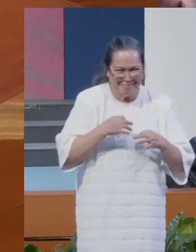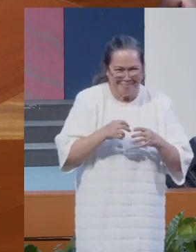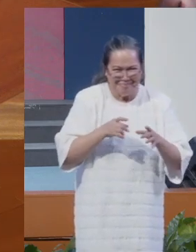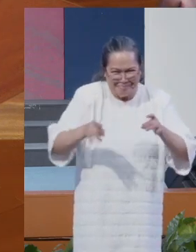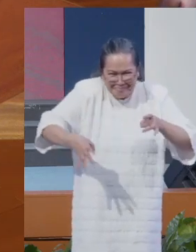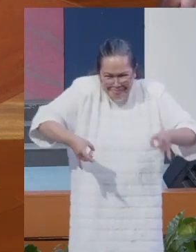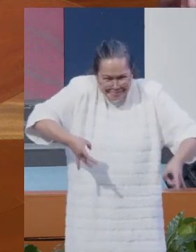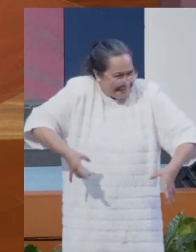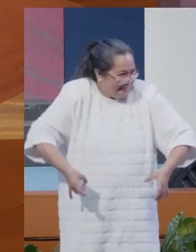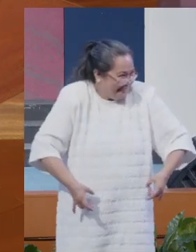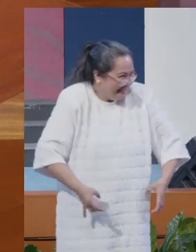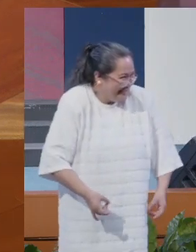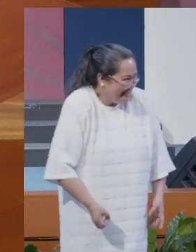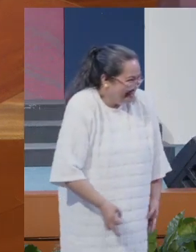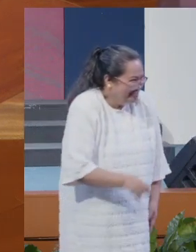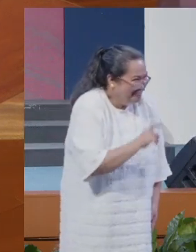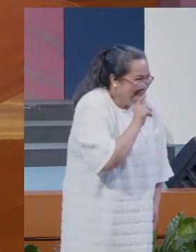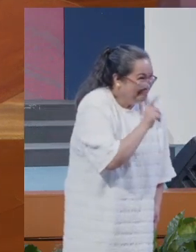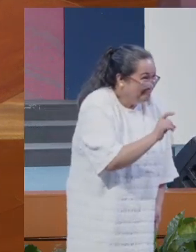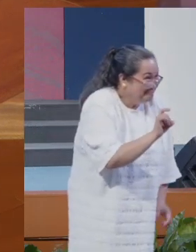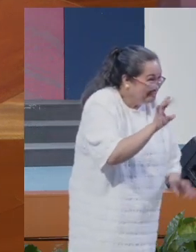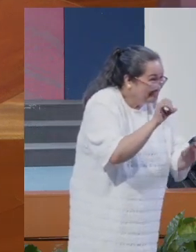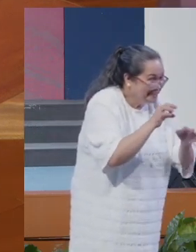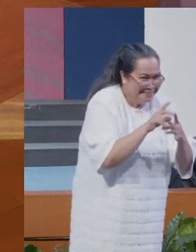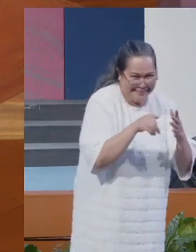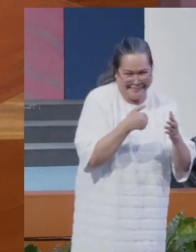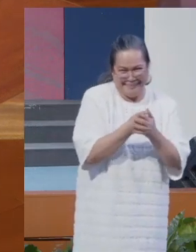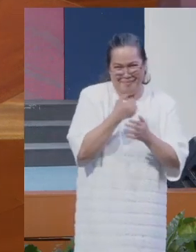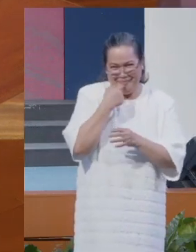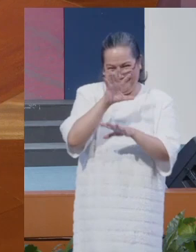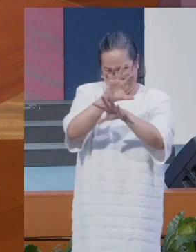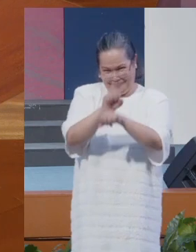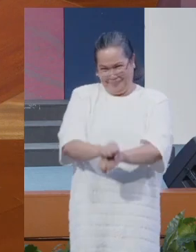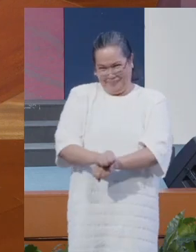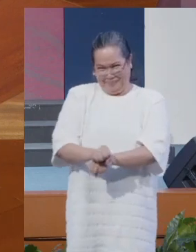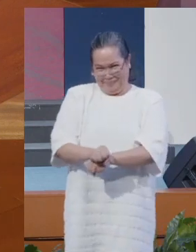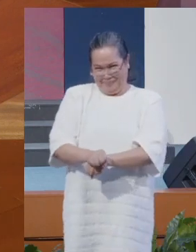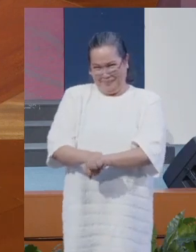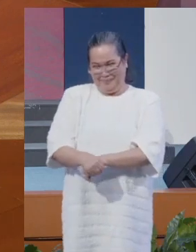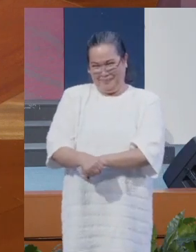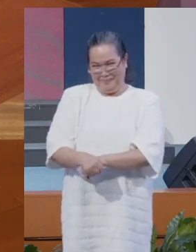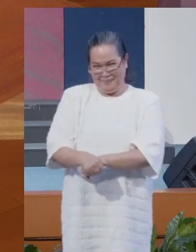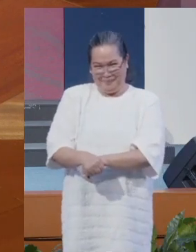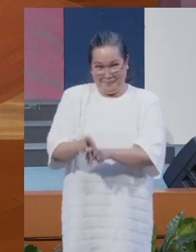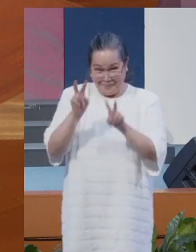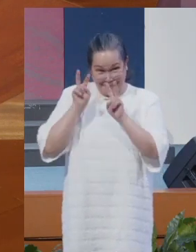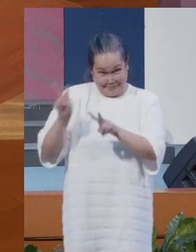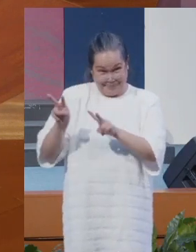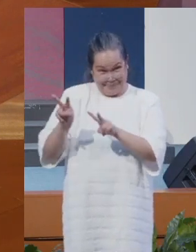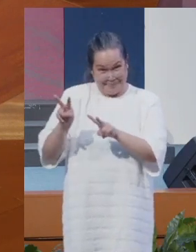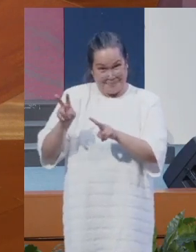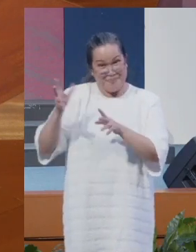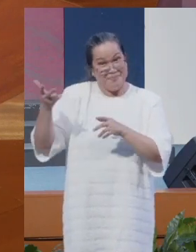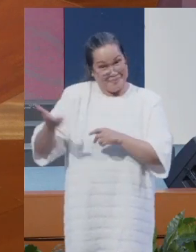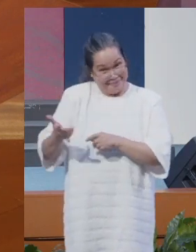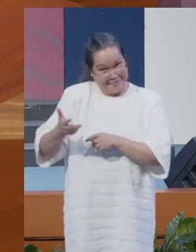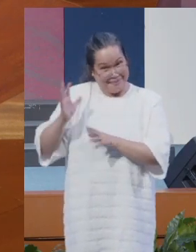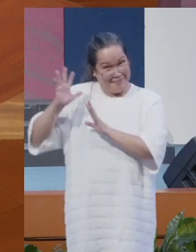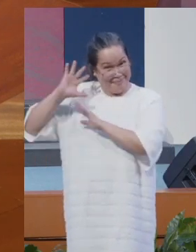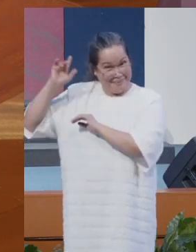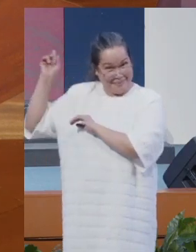ganon? No? Hindi ko alam kung bakit uso ngayon yon. Actually, nung panahon namin, uso din yon.